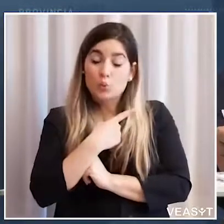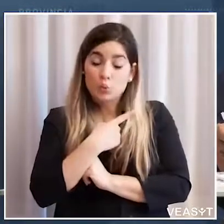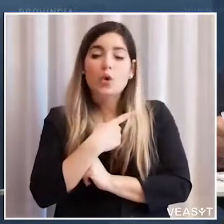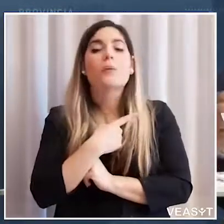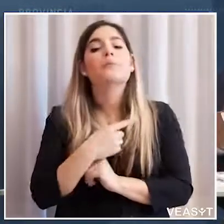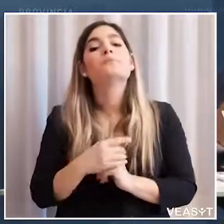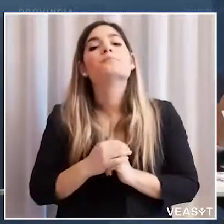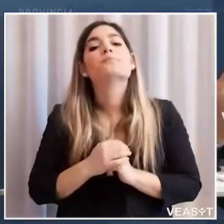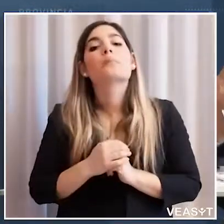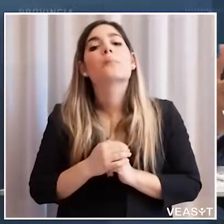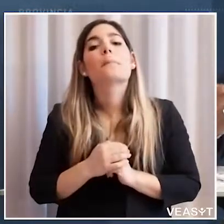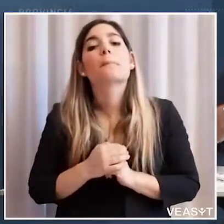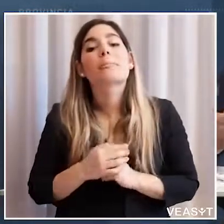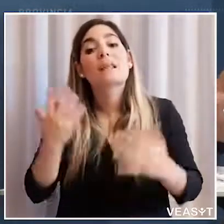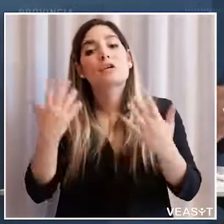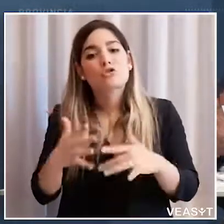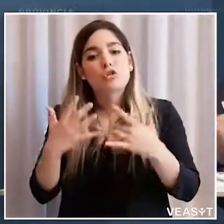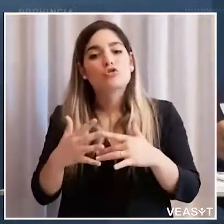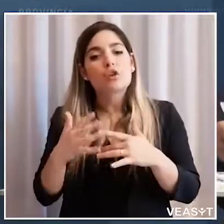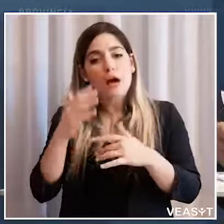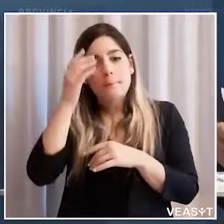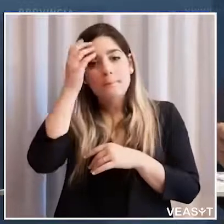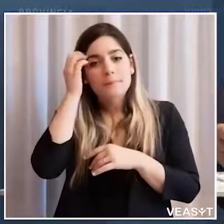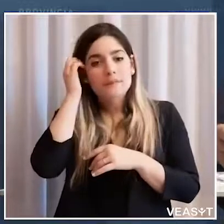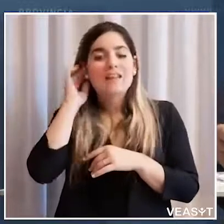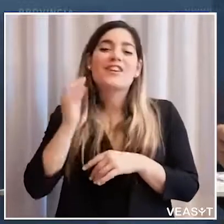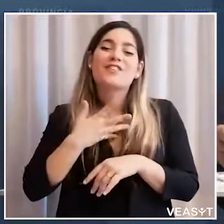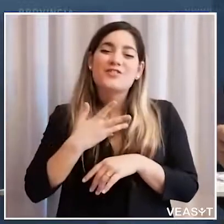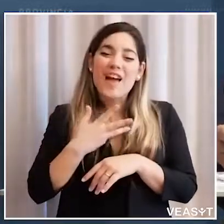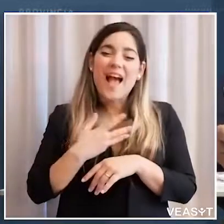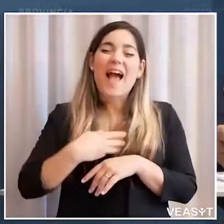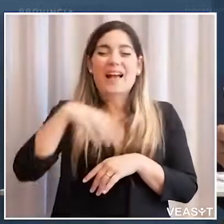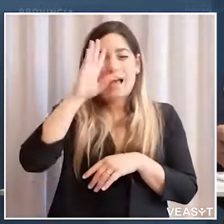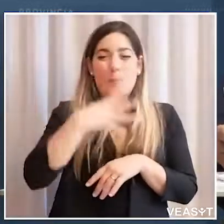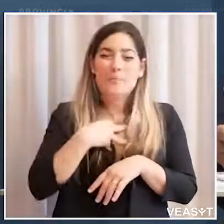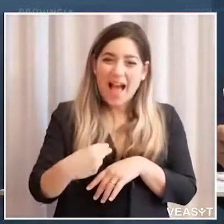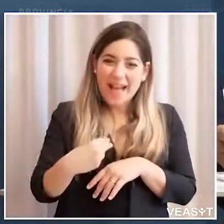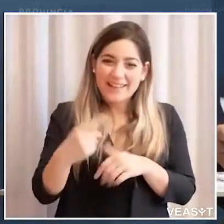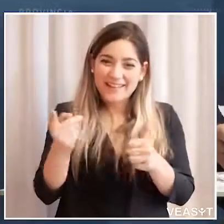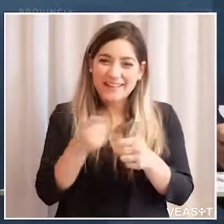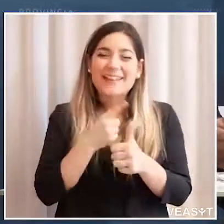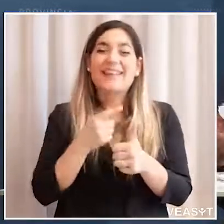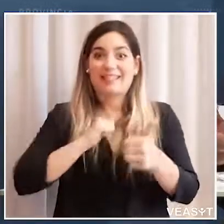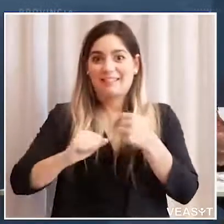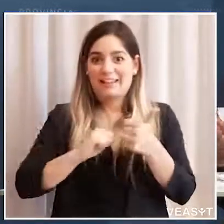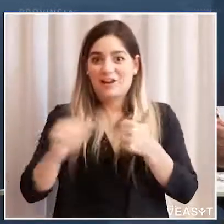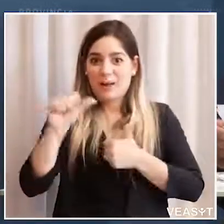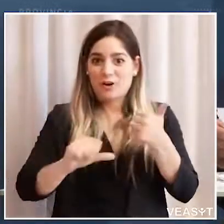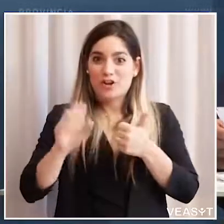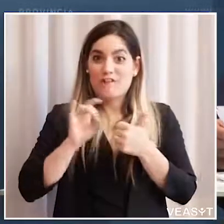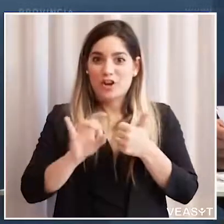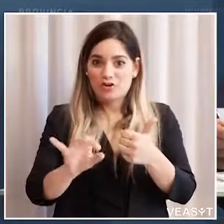per portare detto varie a visioni abbiamo maria rosaria capobianchi del direttore